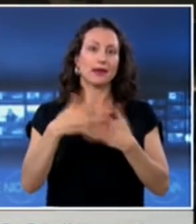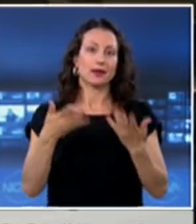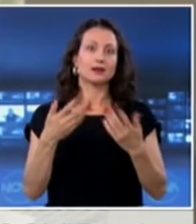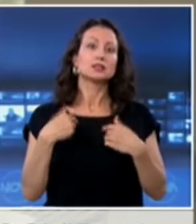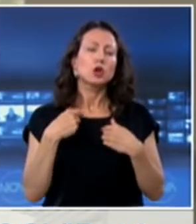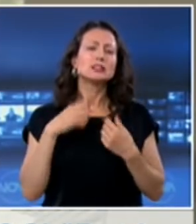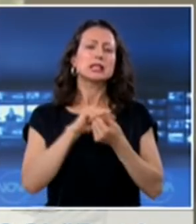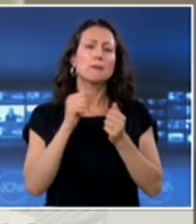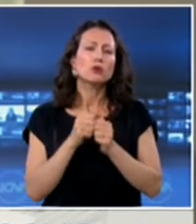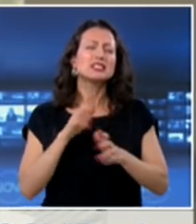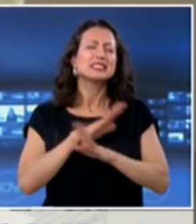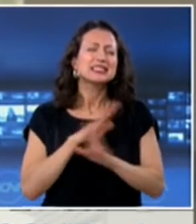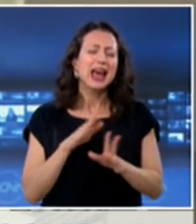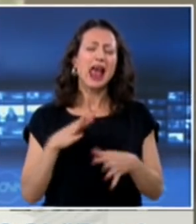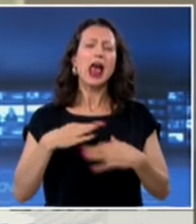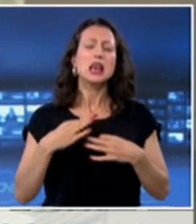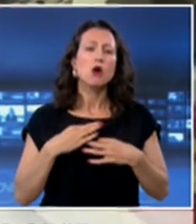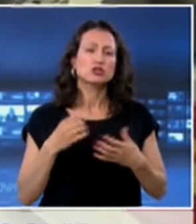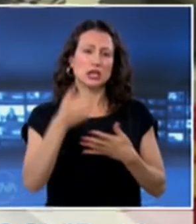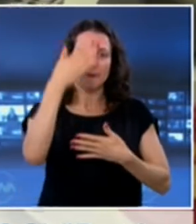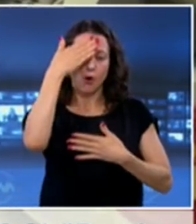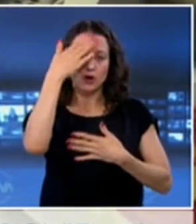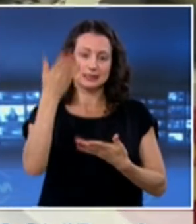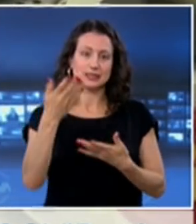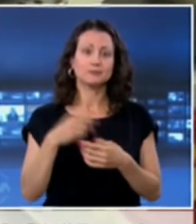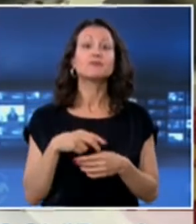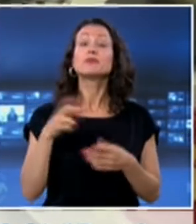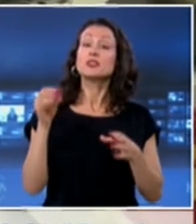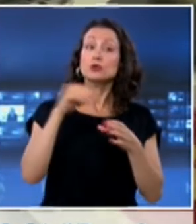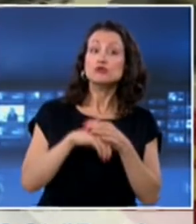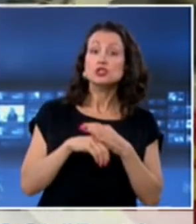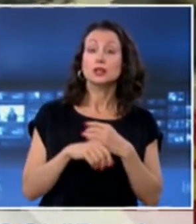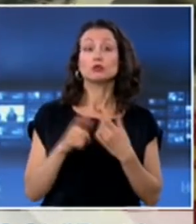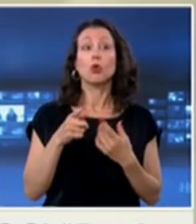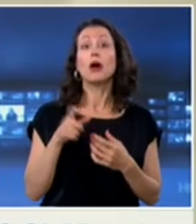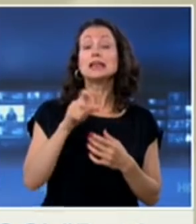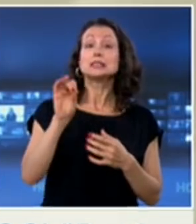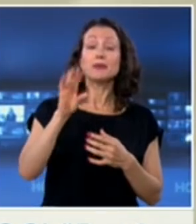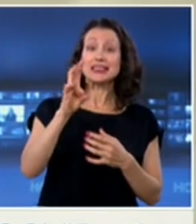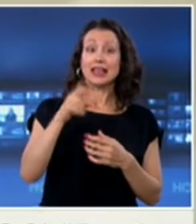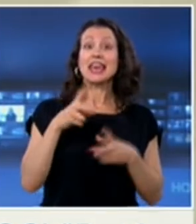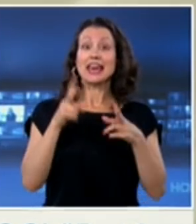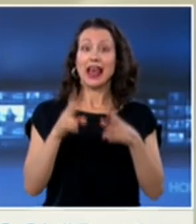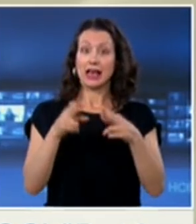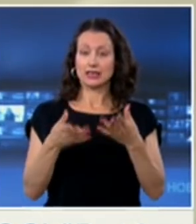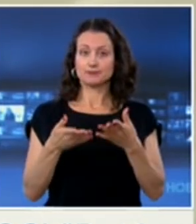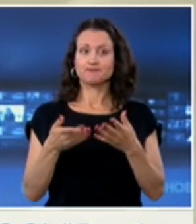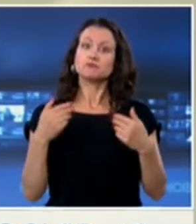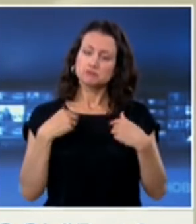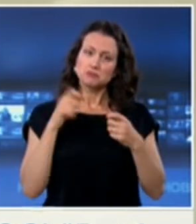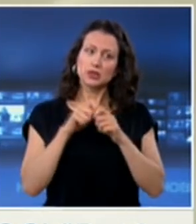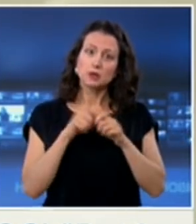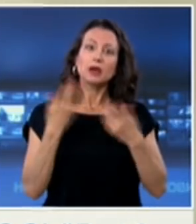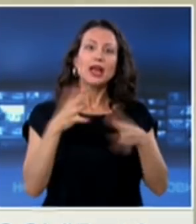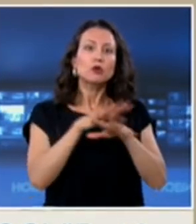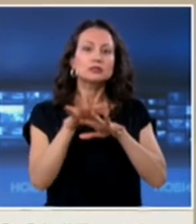ХИВ и рак, а неговото оръжие е антитялото. Още от България всъщност ние направихме няколко системи да можем да продуцираме